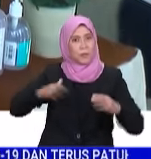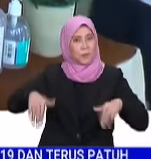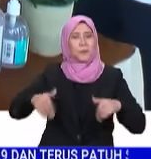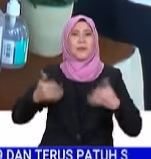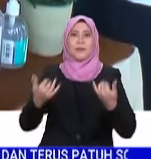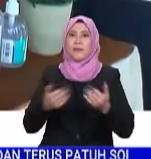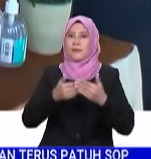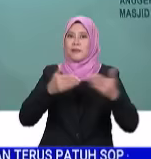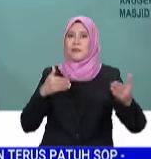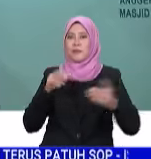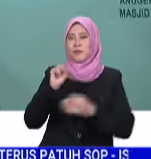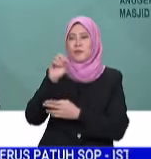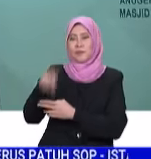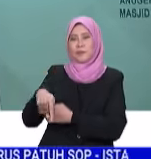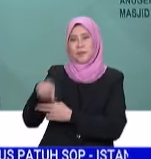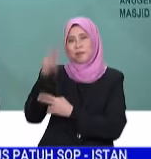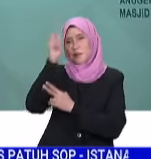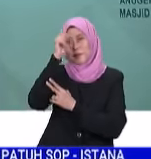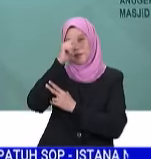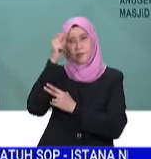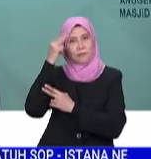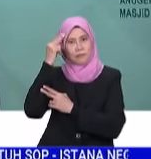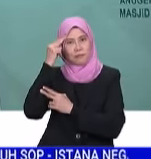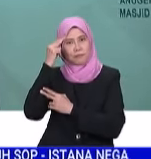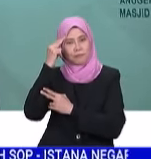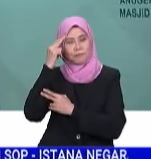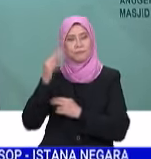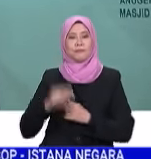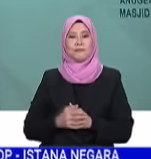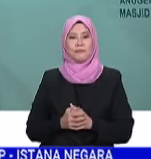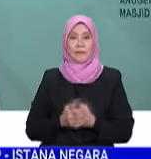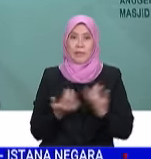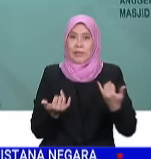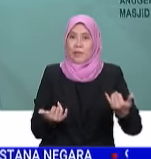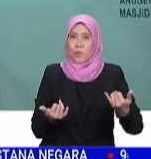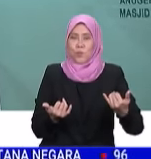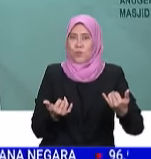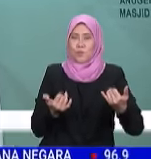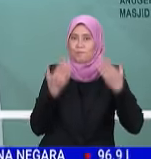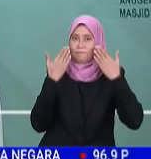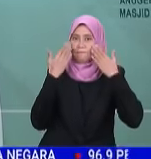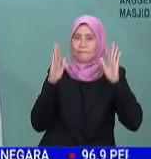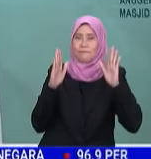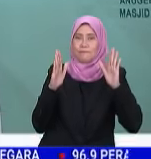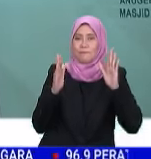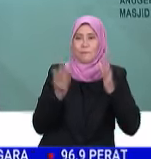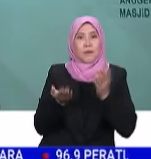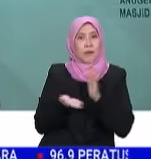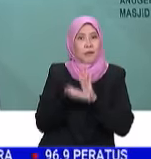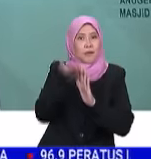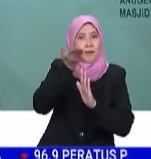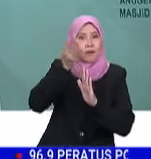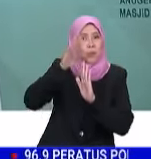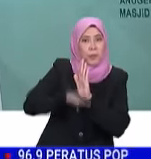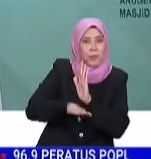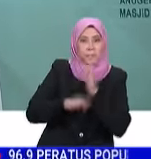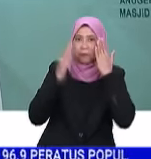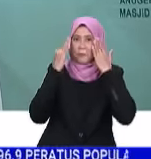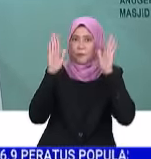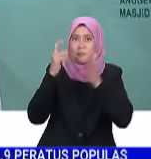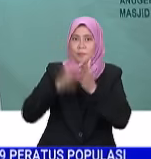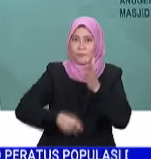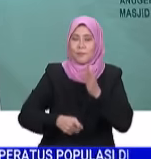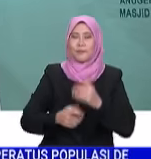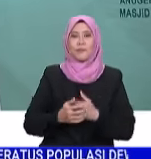terkini dikeluarkan kerajaan sa itu kita tak boleh nak bercakapi Bil naik nanti ke atau turun ke Kita bincang pasal